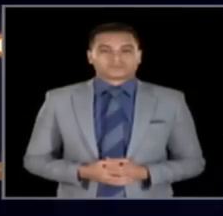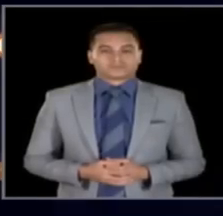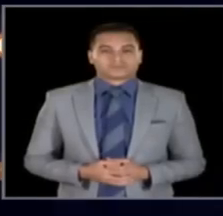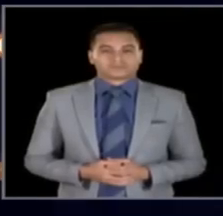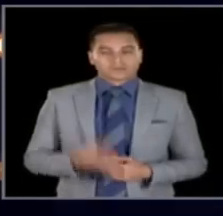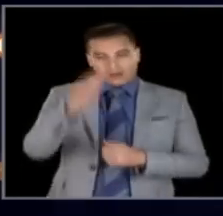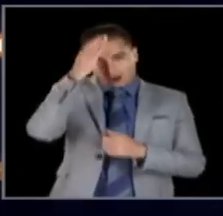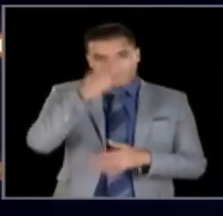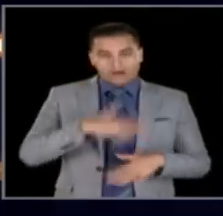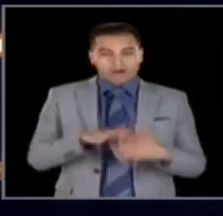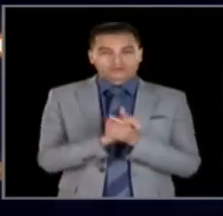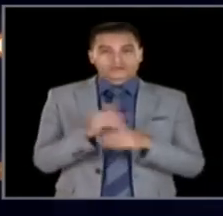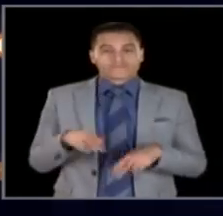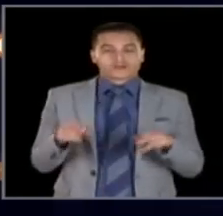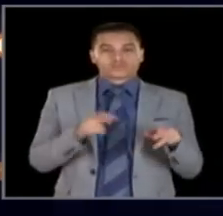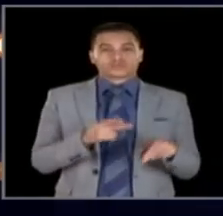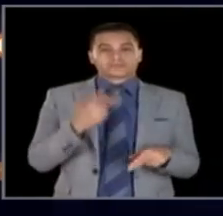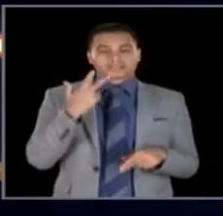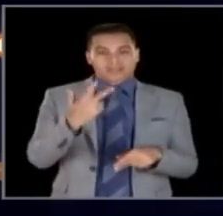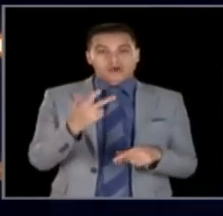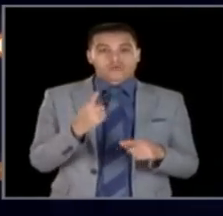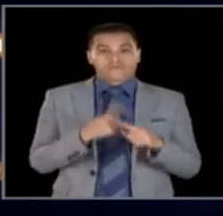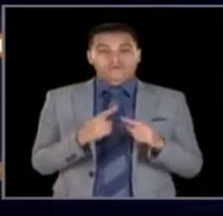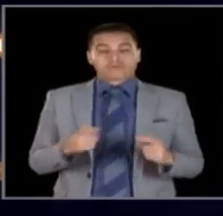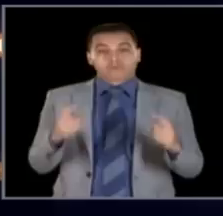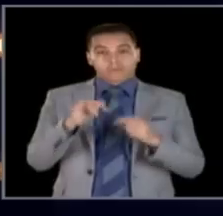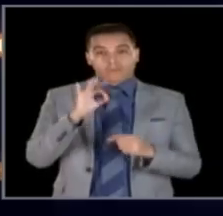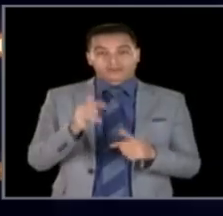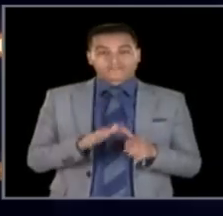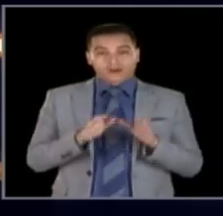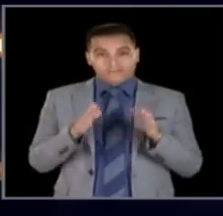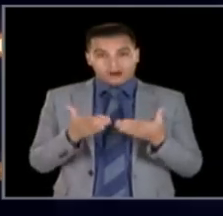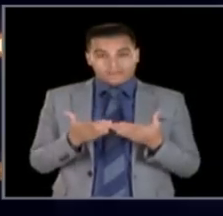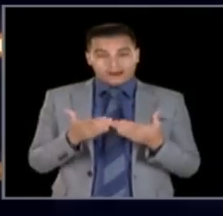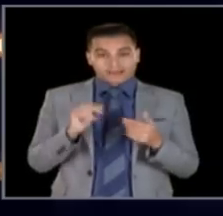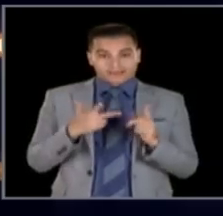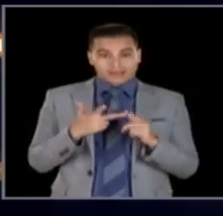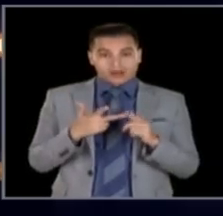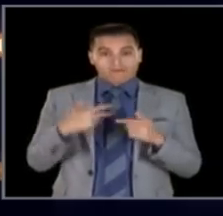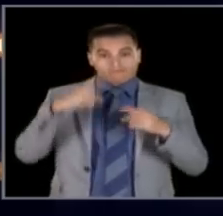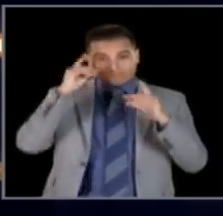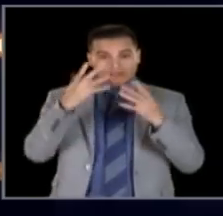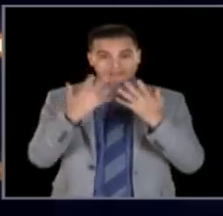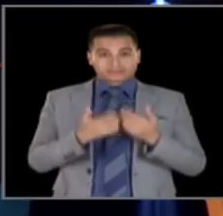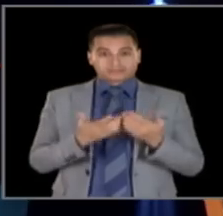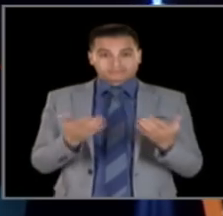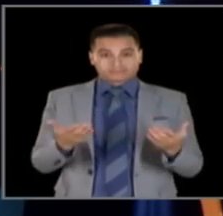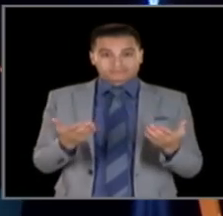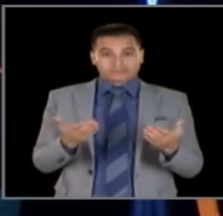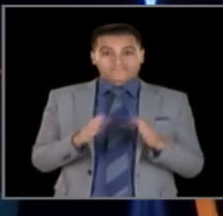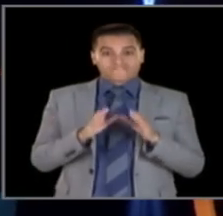عباقرة الأصحاب الموسم الثالث، ومباراة مهمة في المجموعة التالتة، وهفكركم